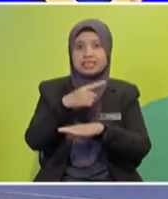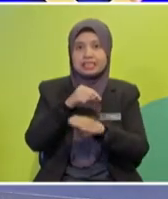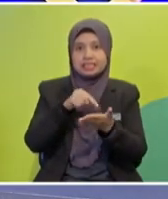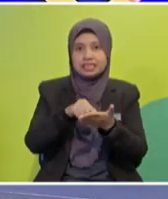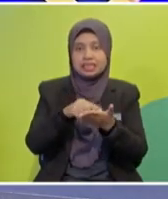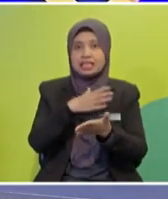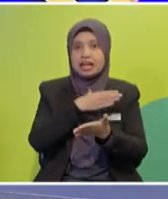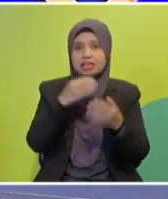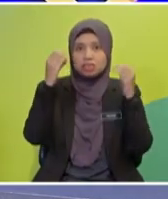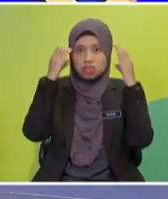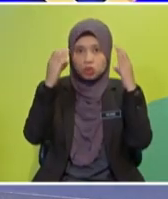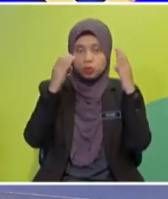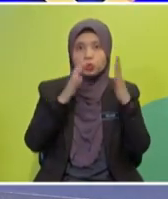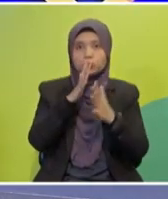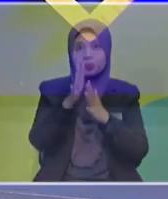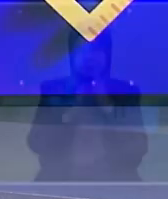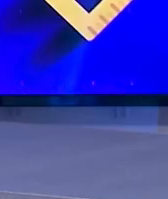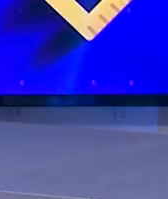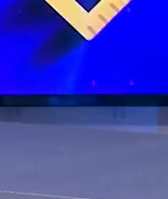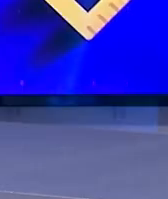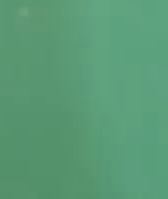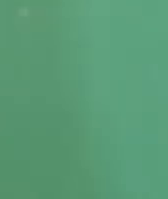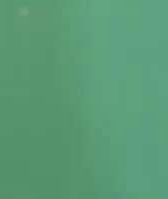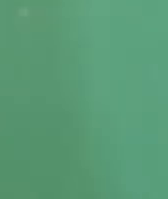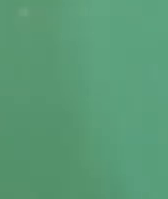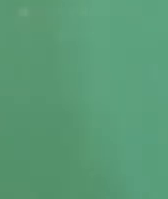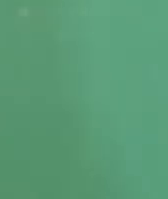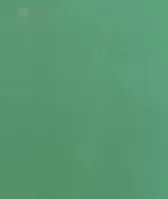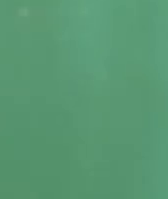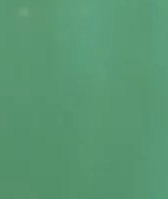Cikgu Azliana Mashuri. Apa khabar Cikgu?